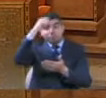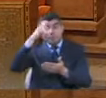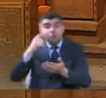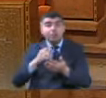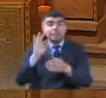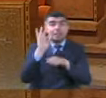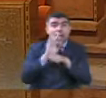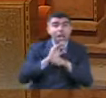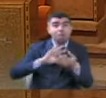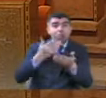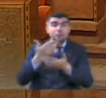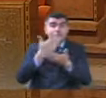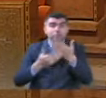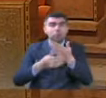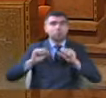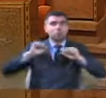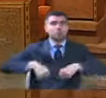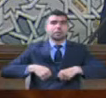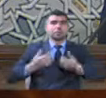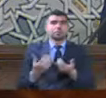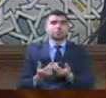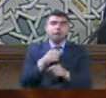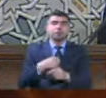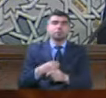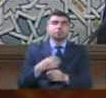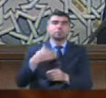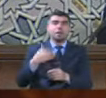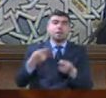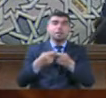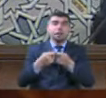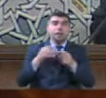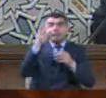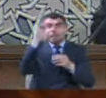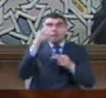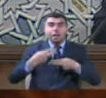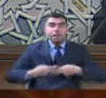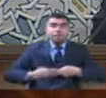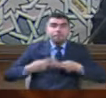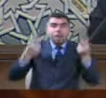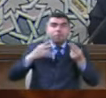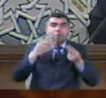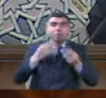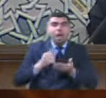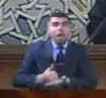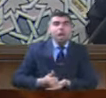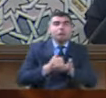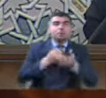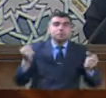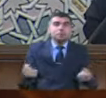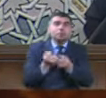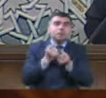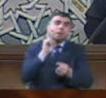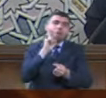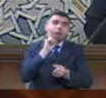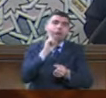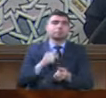ان نستفيد من كفاءتهم حقيقه. وليس تفعيل السياسه العموميه المندمجه للنهوض بحقوق المراه الفريق